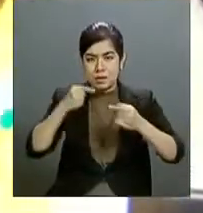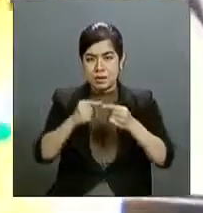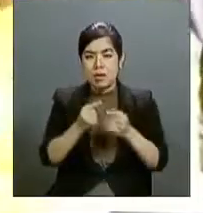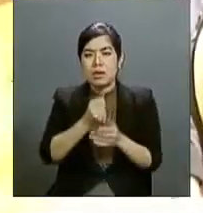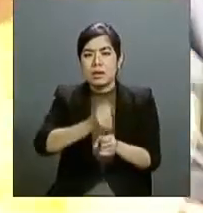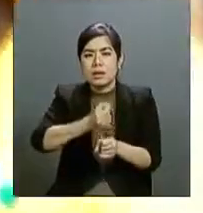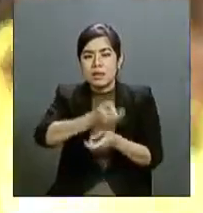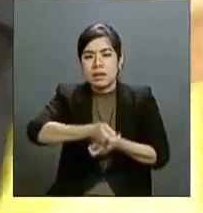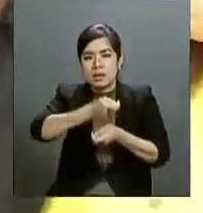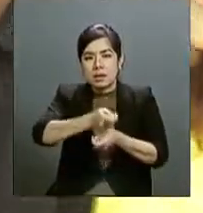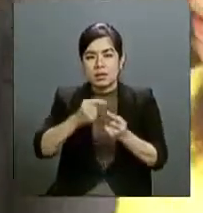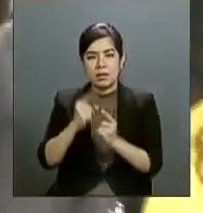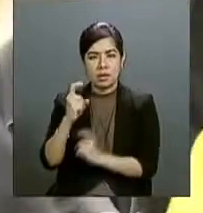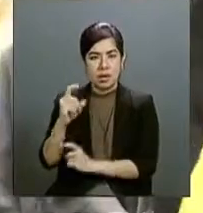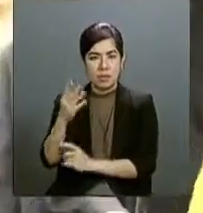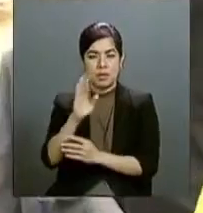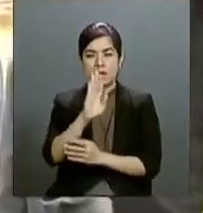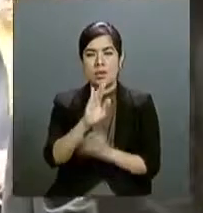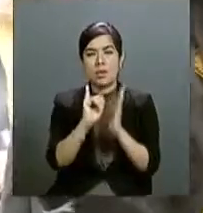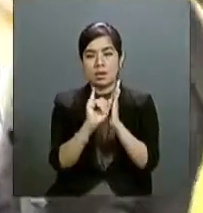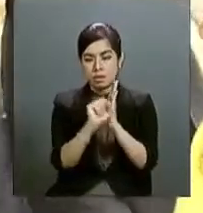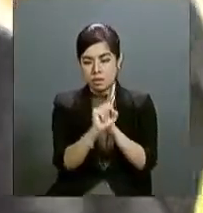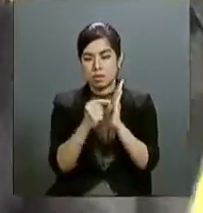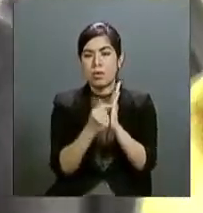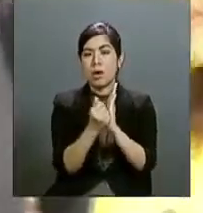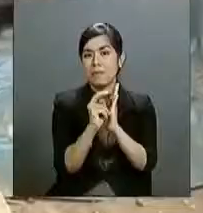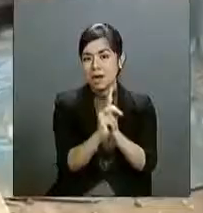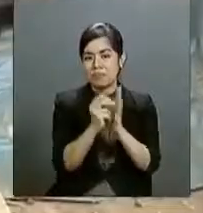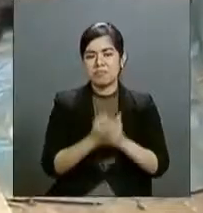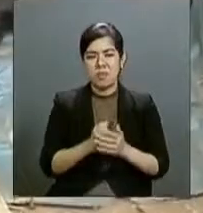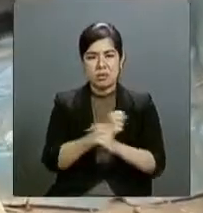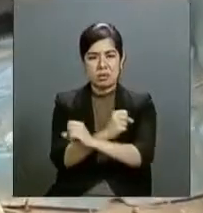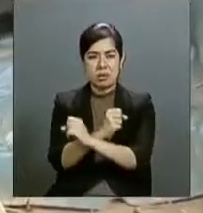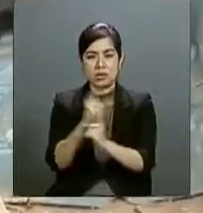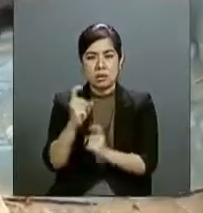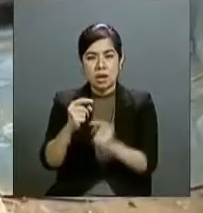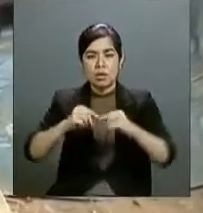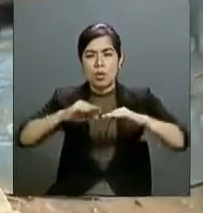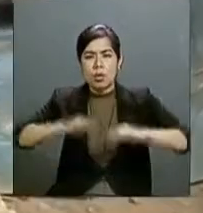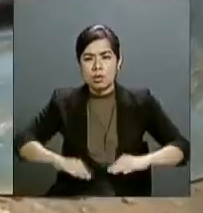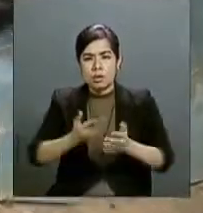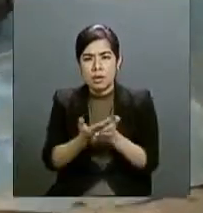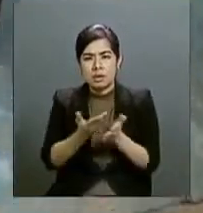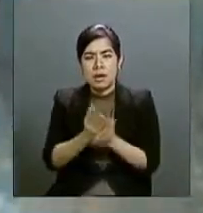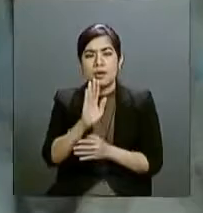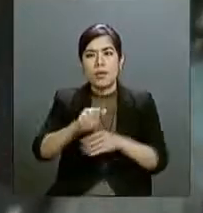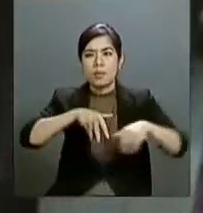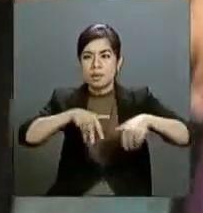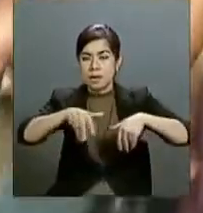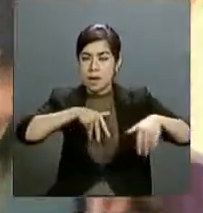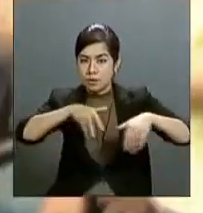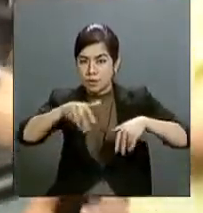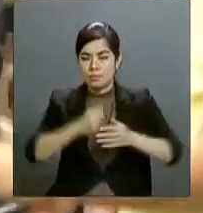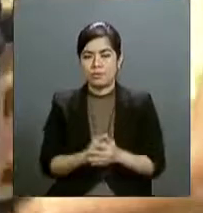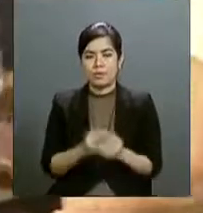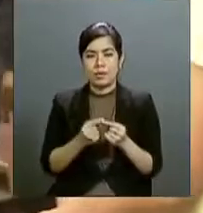เฉพาะยโสธรและอำนาจเจริญเน้นเกษตรปลอดภัยและลดรายจ่ายของประชาชนพัฒนาด้านการท่องเที่ยวภาคอี